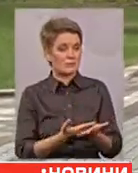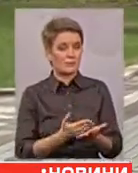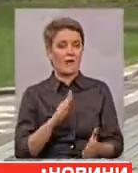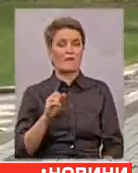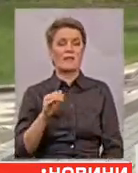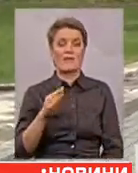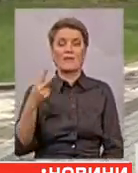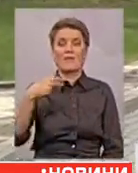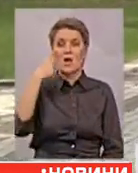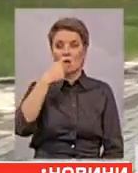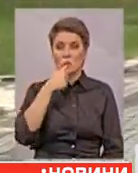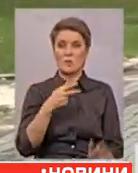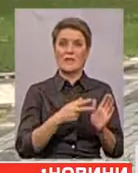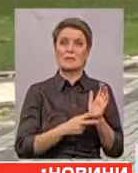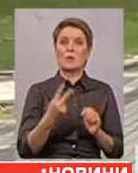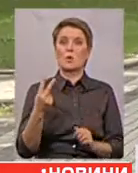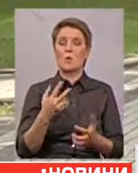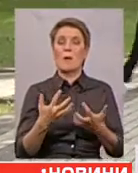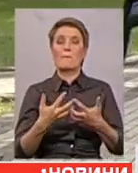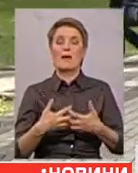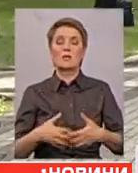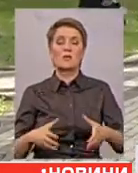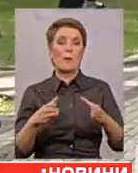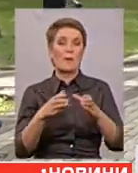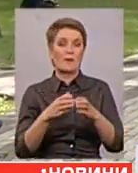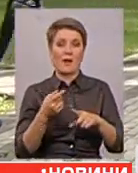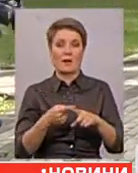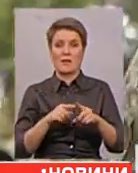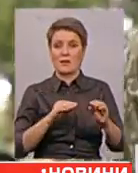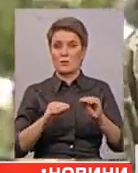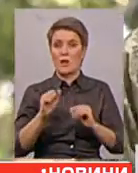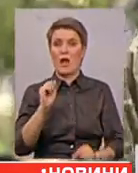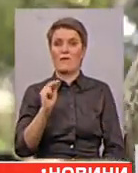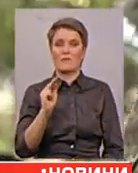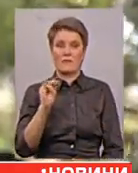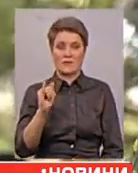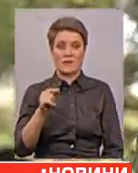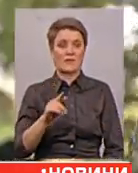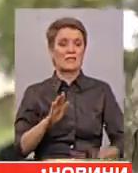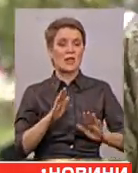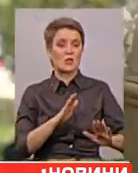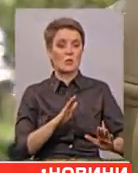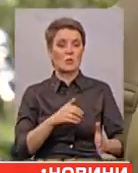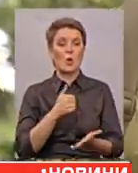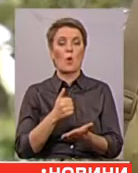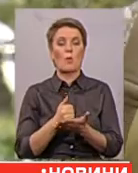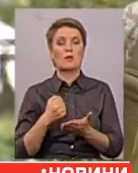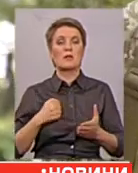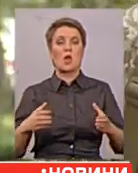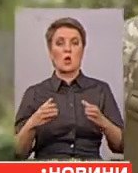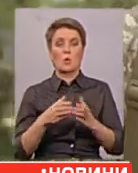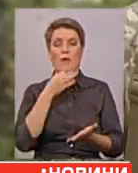Владиславові 20 років, він із 72-ї механізованої бригади, яка дислокується в Авдіївці. Хлопець – заступник командира роти. Відповідає